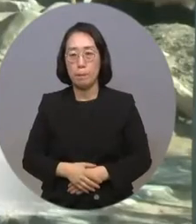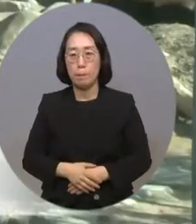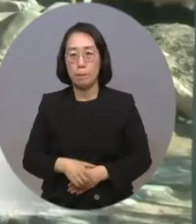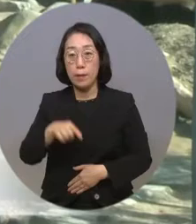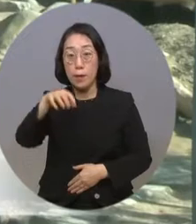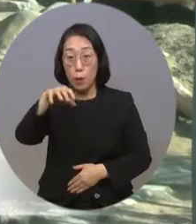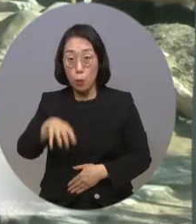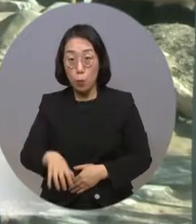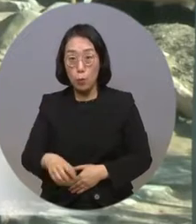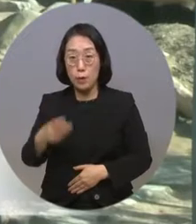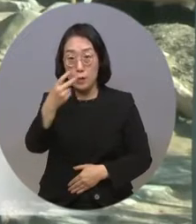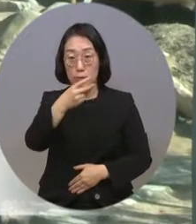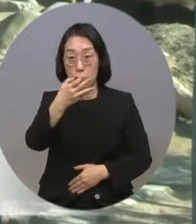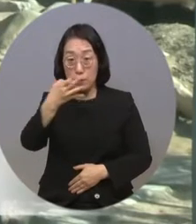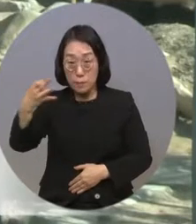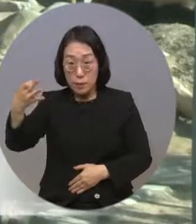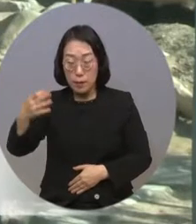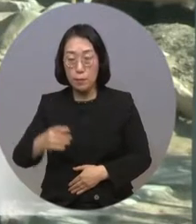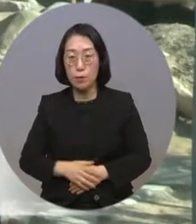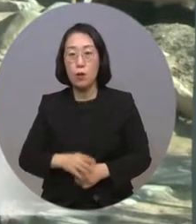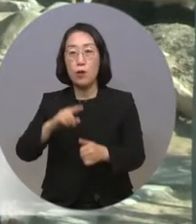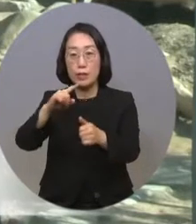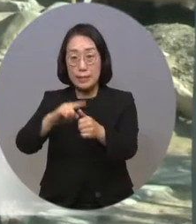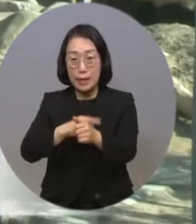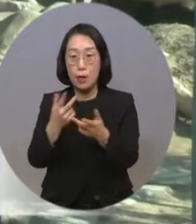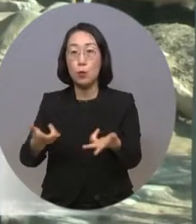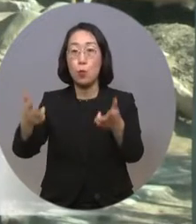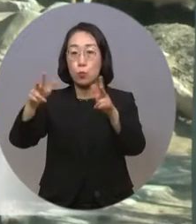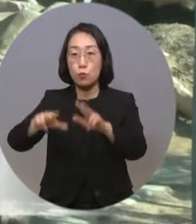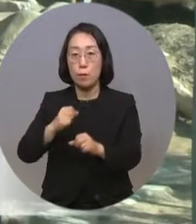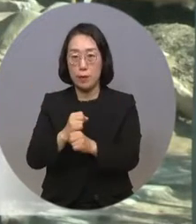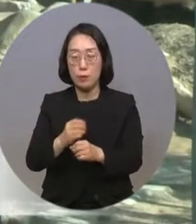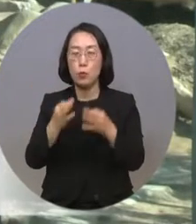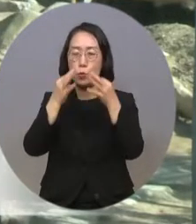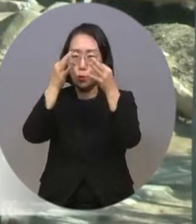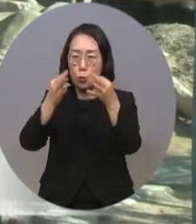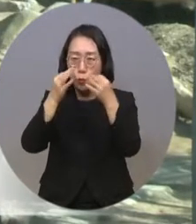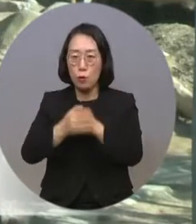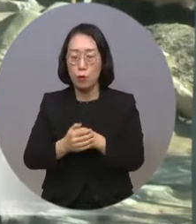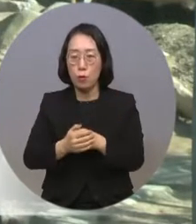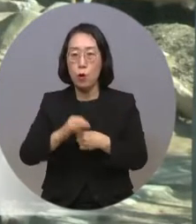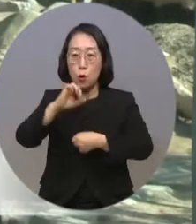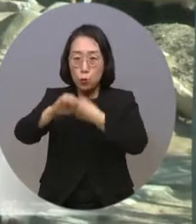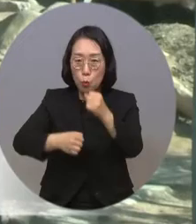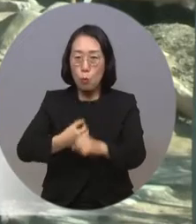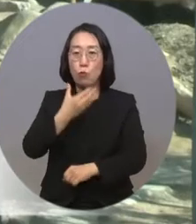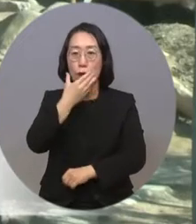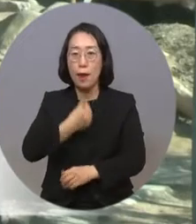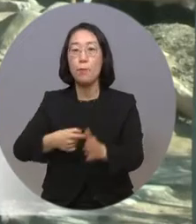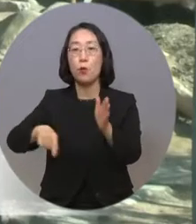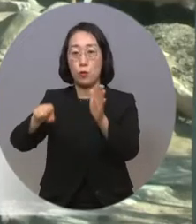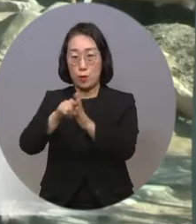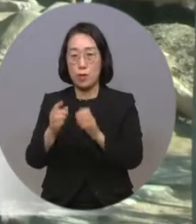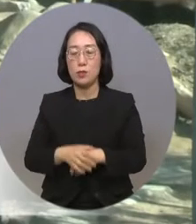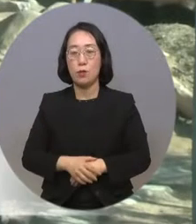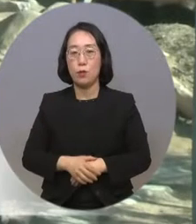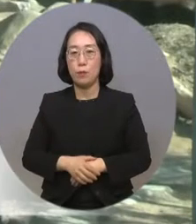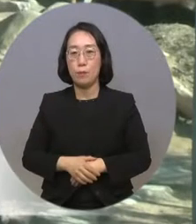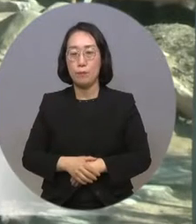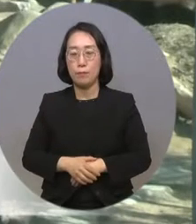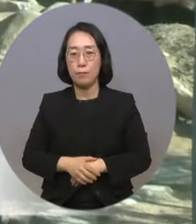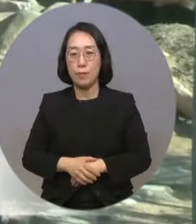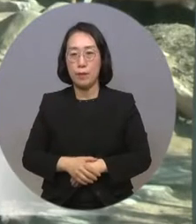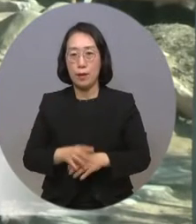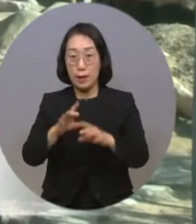전주동물원이 2014년도부터 생태동물원 가기 위해서 많은 노력을 했는데요. 그래서 우리 친구들 동물 복지를 위해서 지금 점차적으로